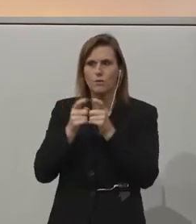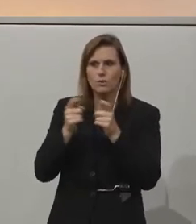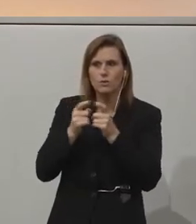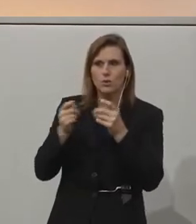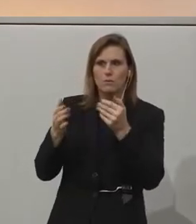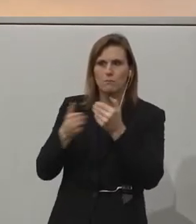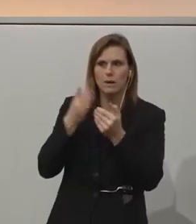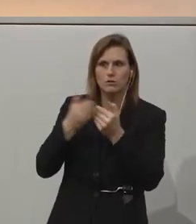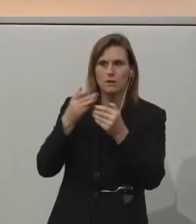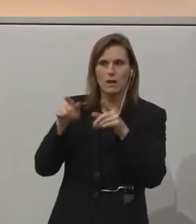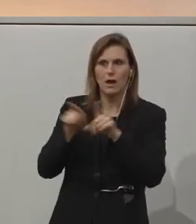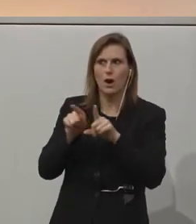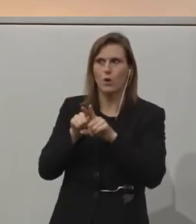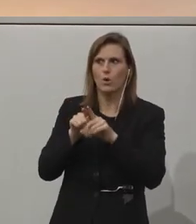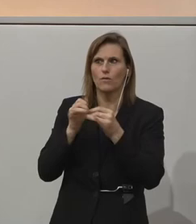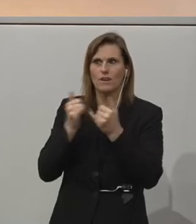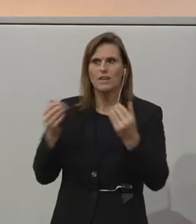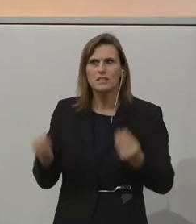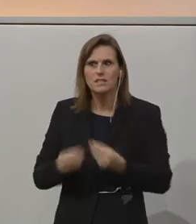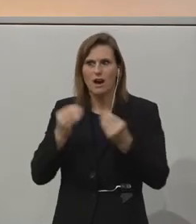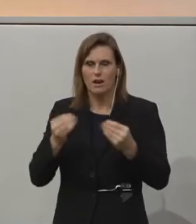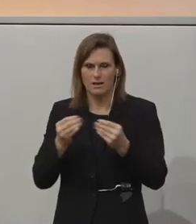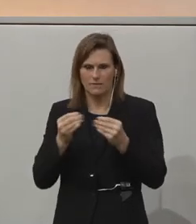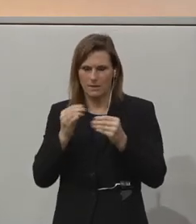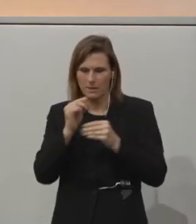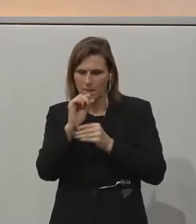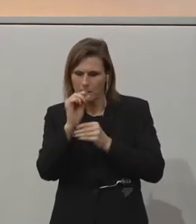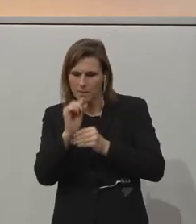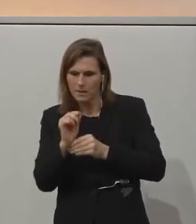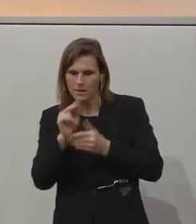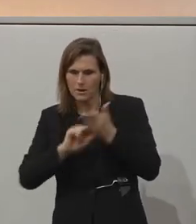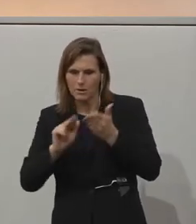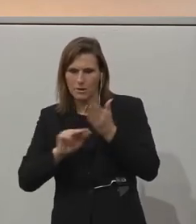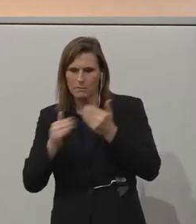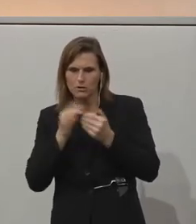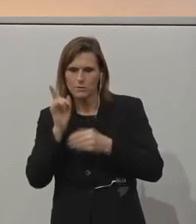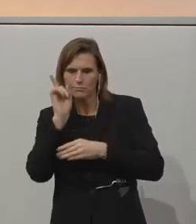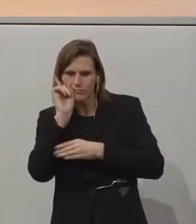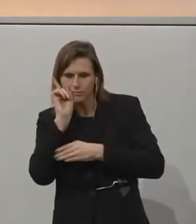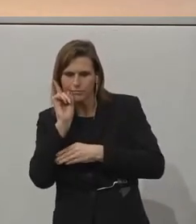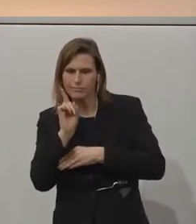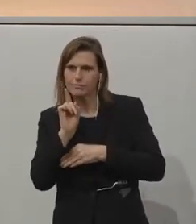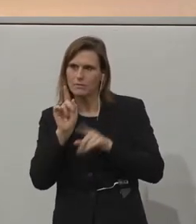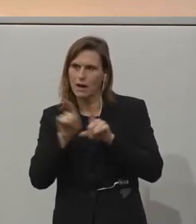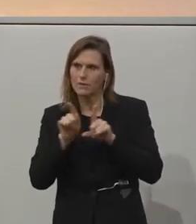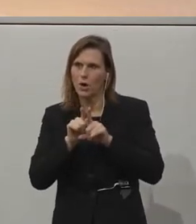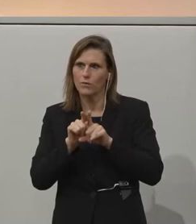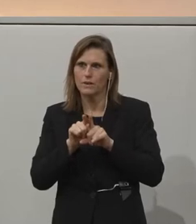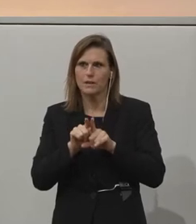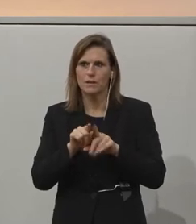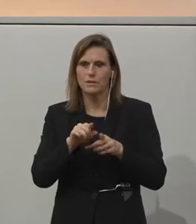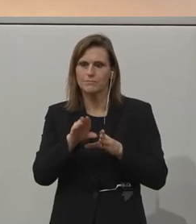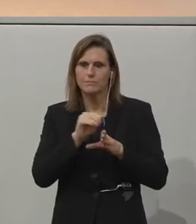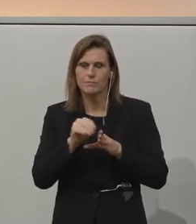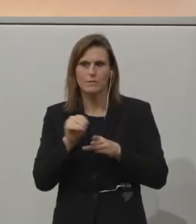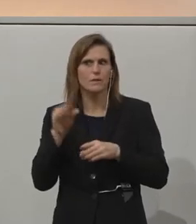just listen to everything off their mobile phone. Right. And therefore, the employee